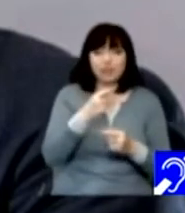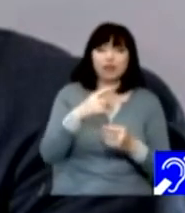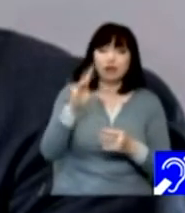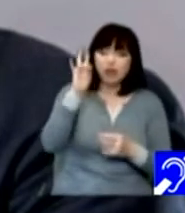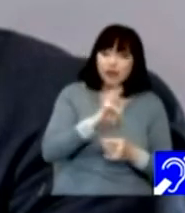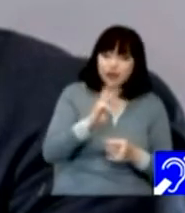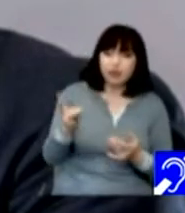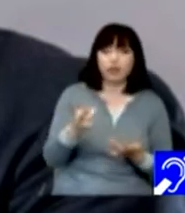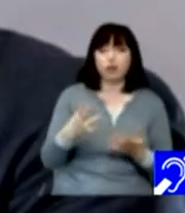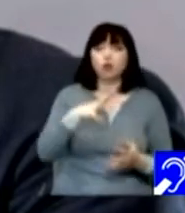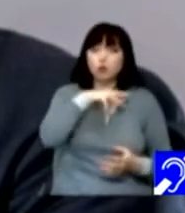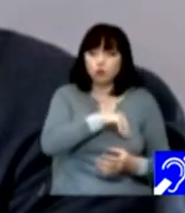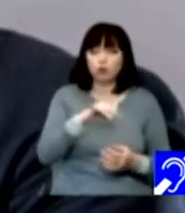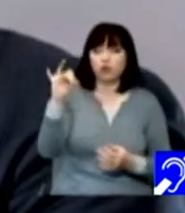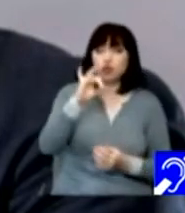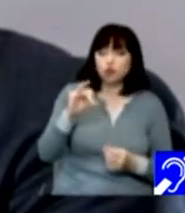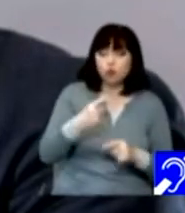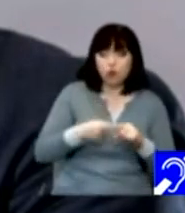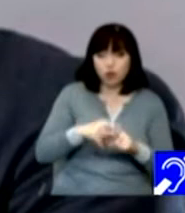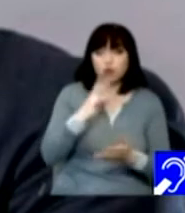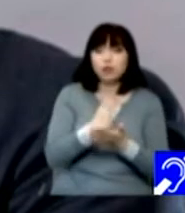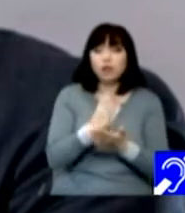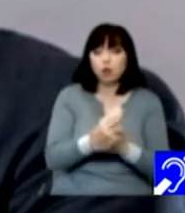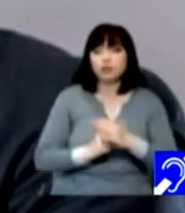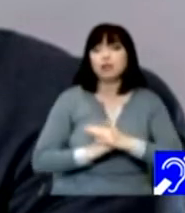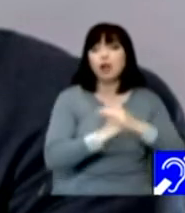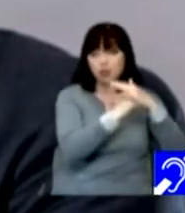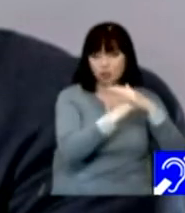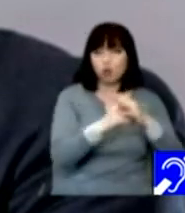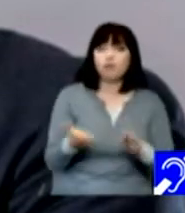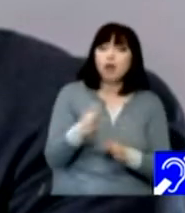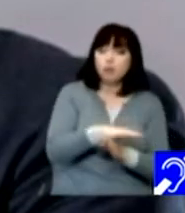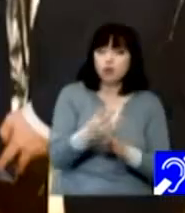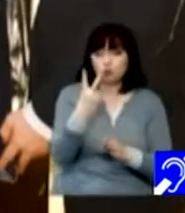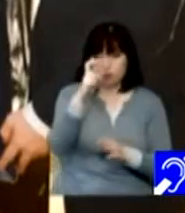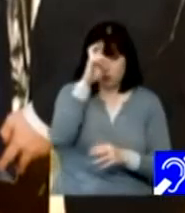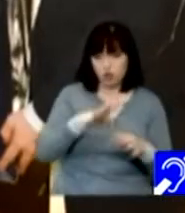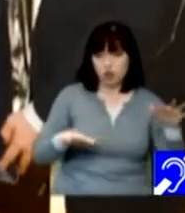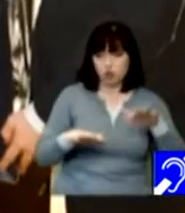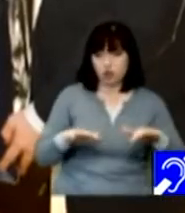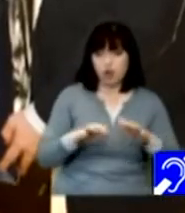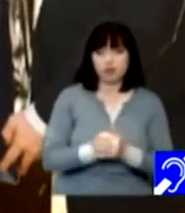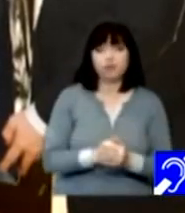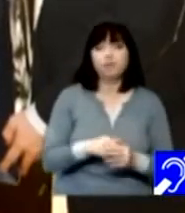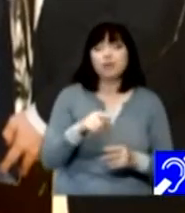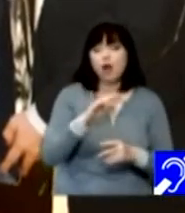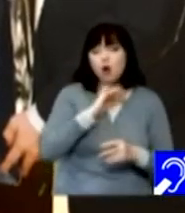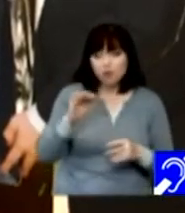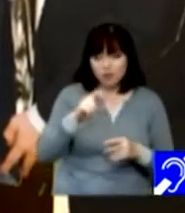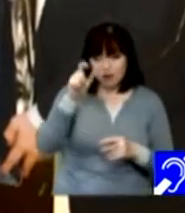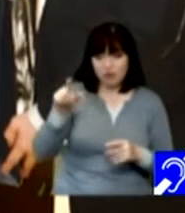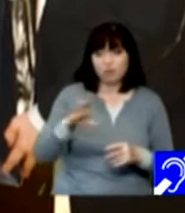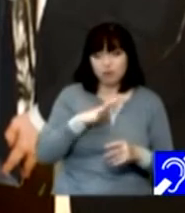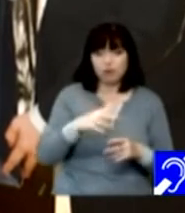religie, spiritualitate și istorie, care stă la baza relației dintre cele două state. Oficialii au avut un schimb de opinii